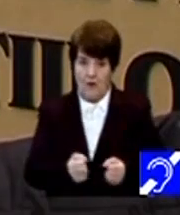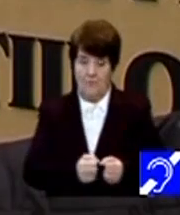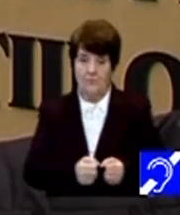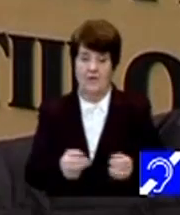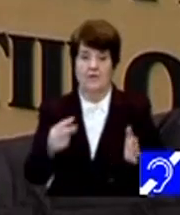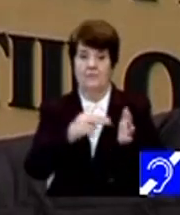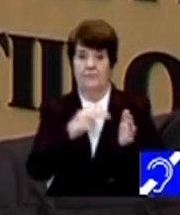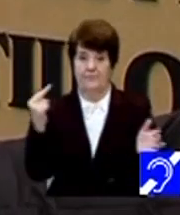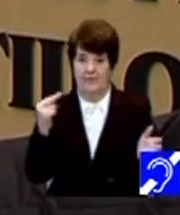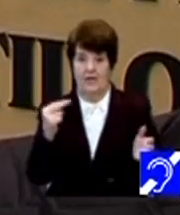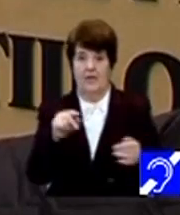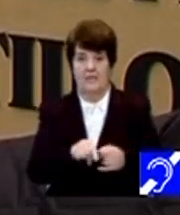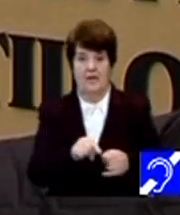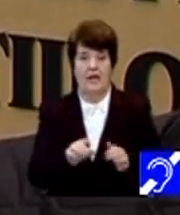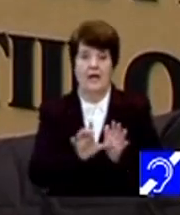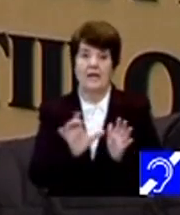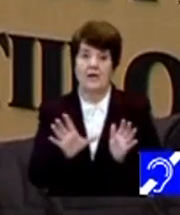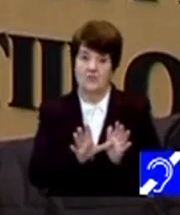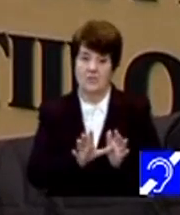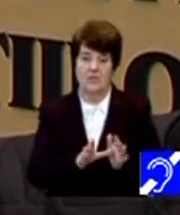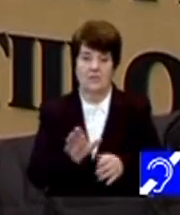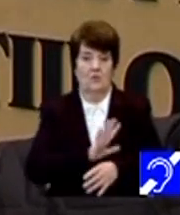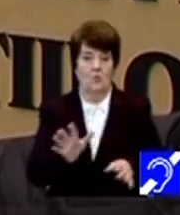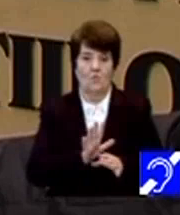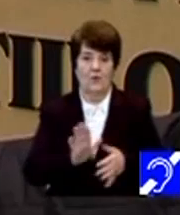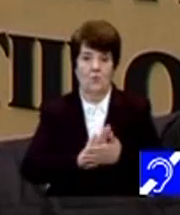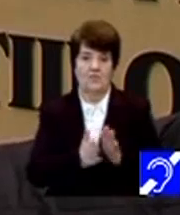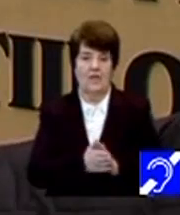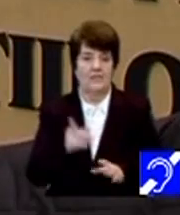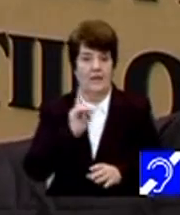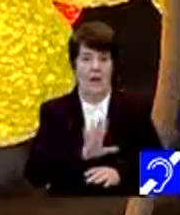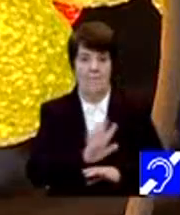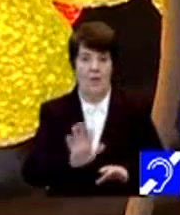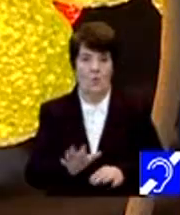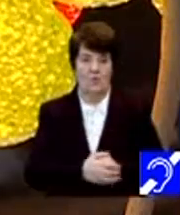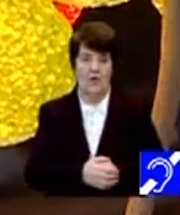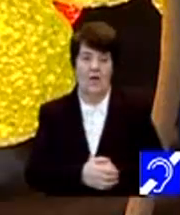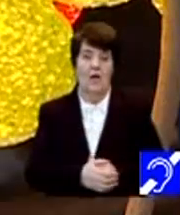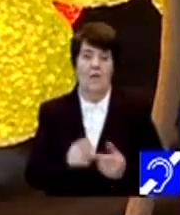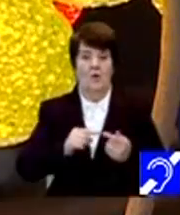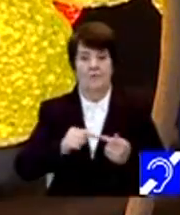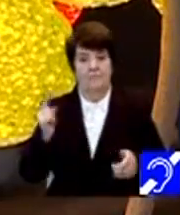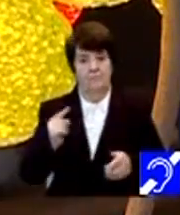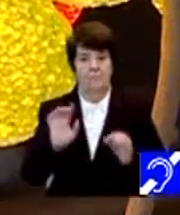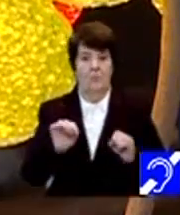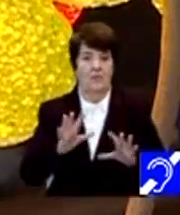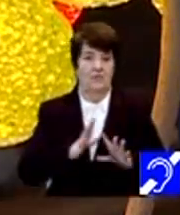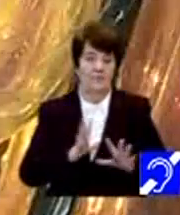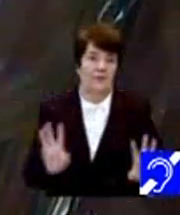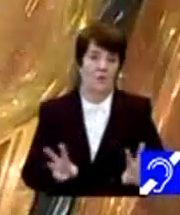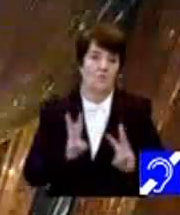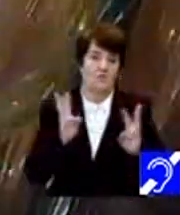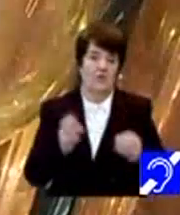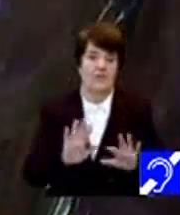este noaptea, ele trebuie deconectate de la sursa de energie pentru a evita o situație neplăcută, un eventual scurt circuit care ar